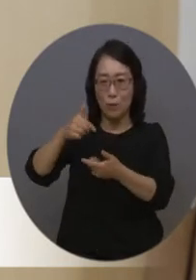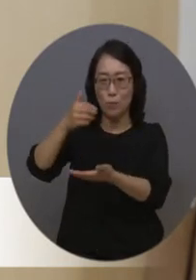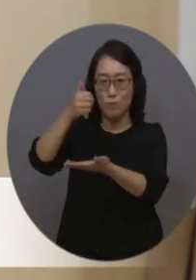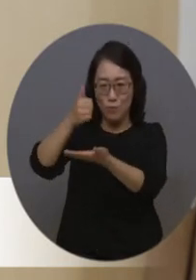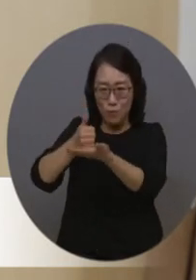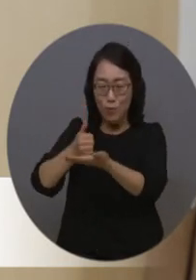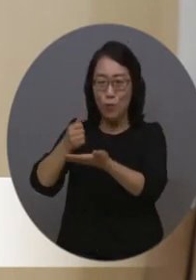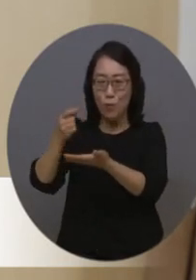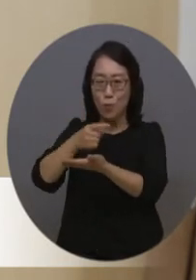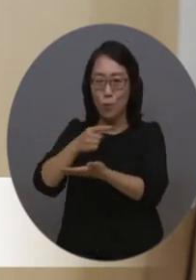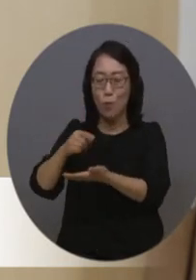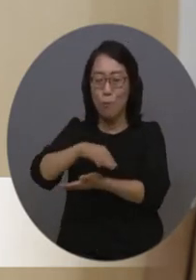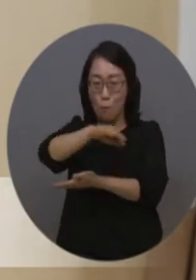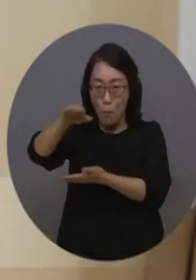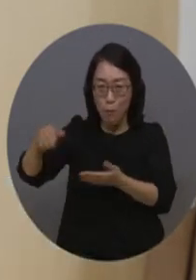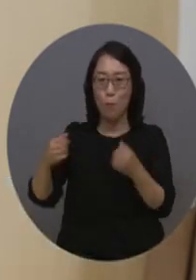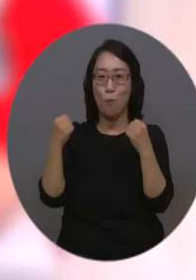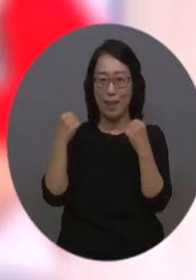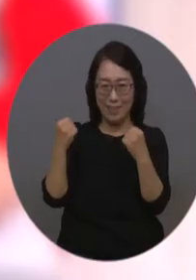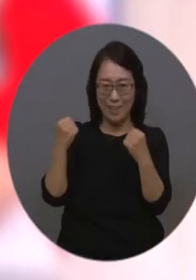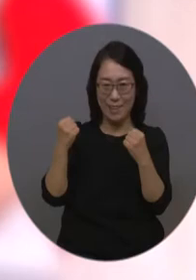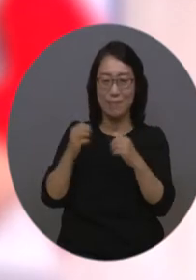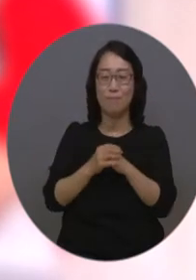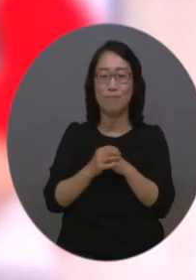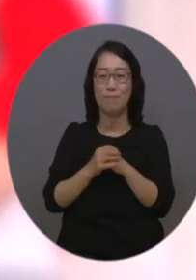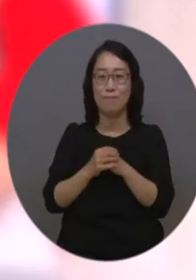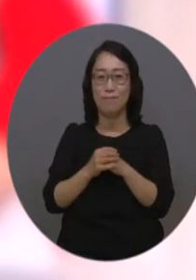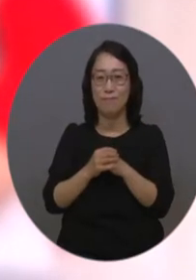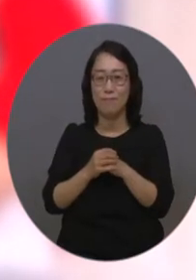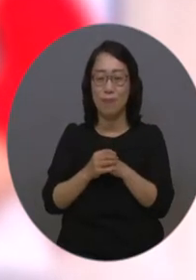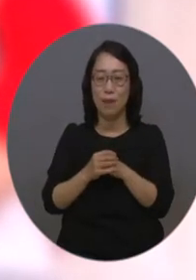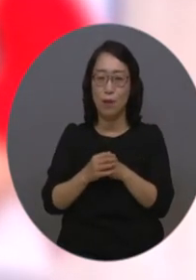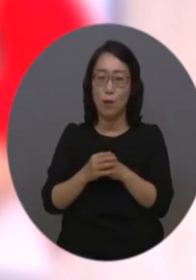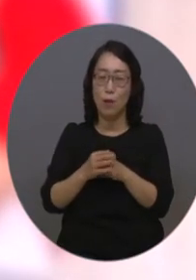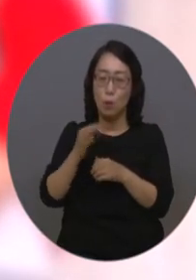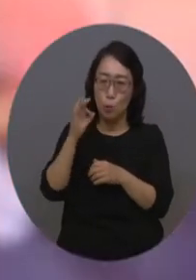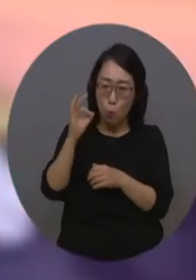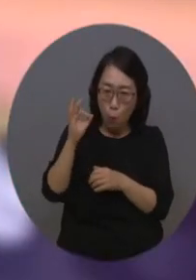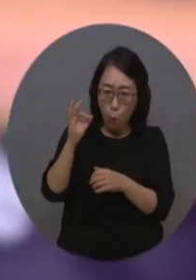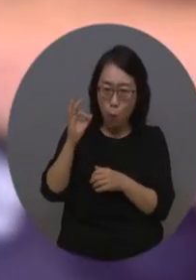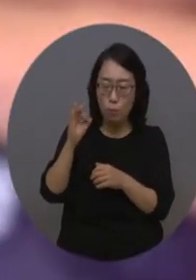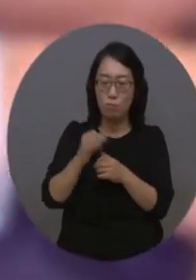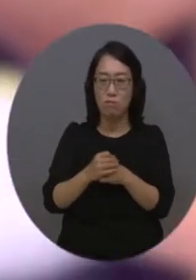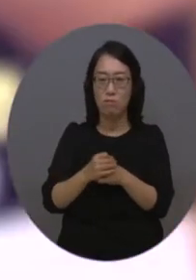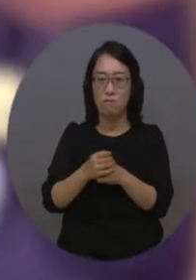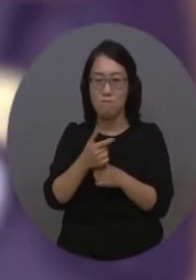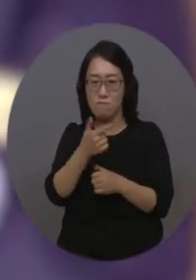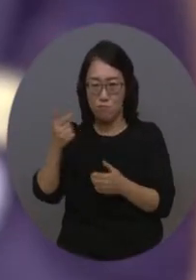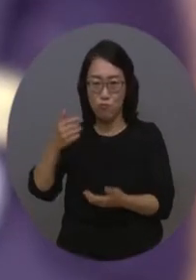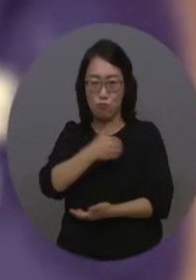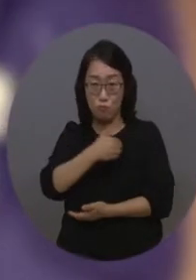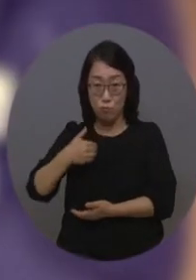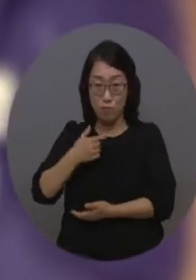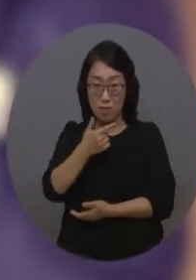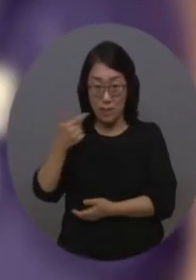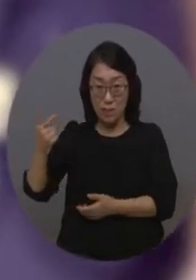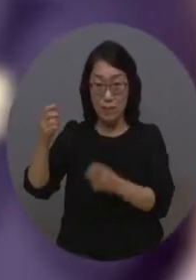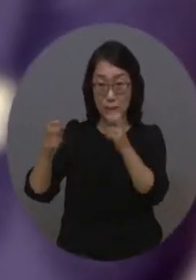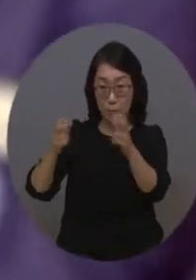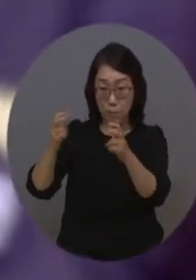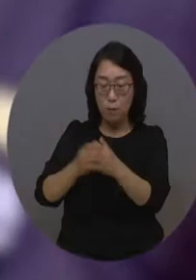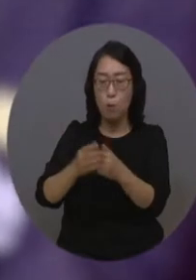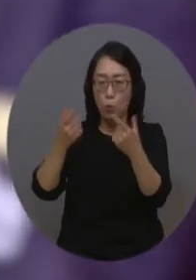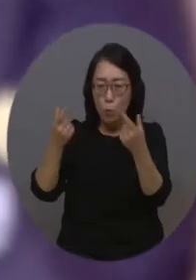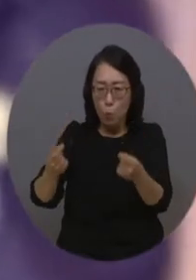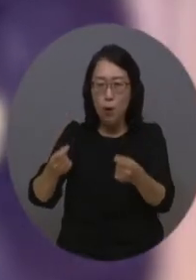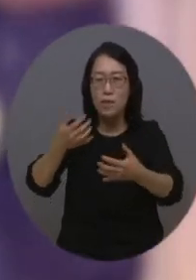소상공인 라이브 커머스 화이팅! 자본력으로 중무장한 국내 굴지의 대기업들이 앞다퉈 라이브